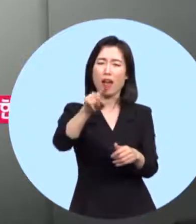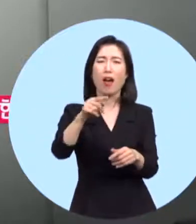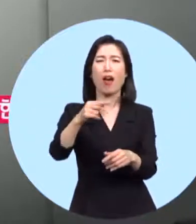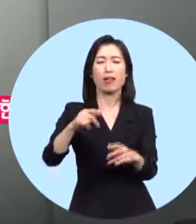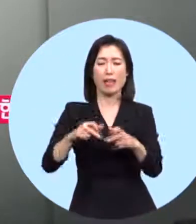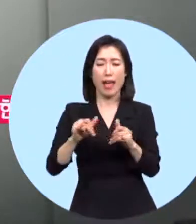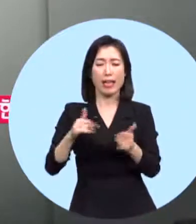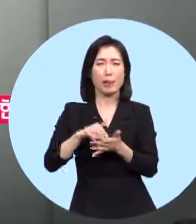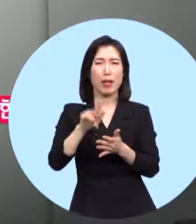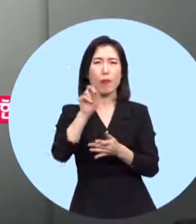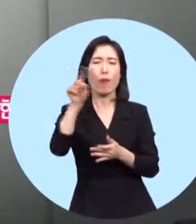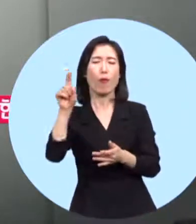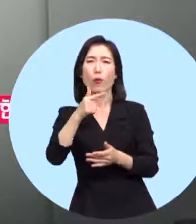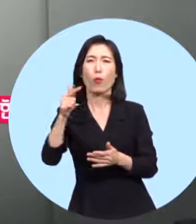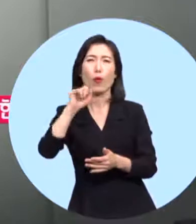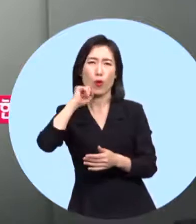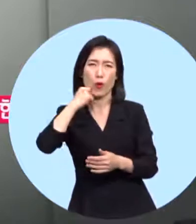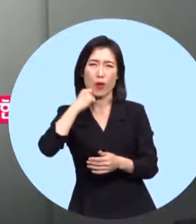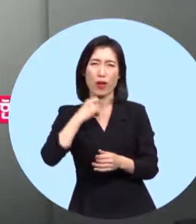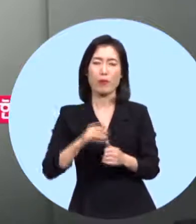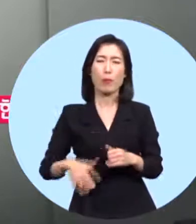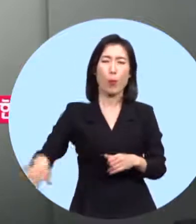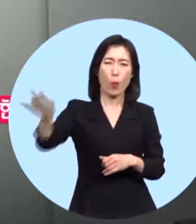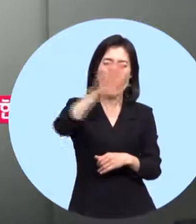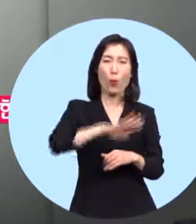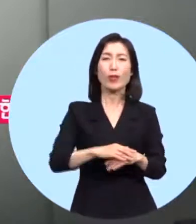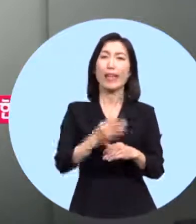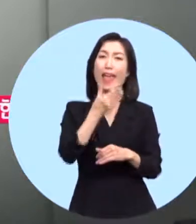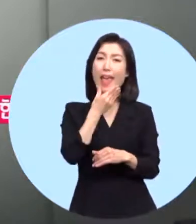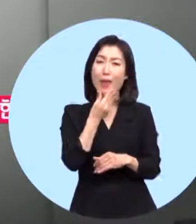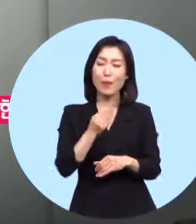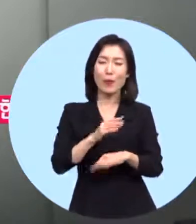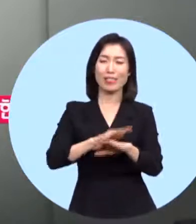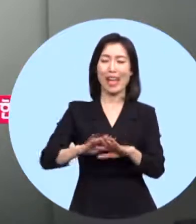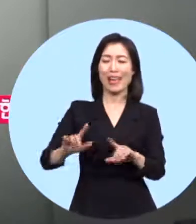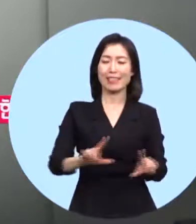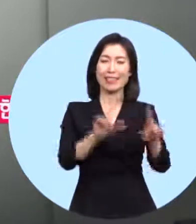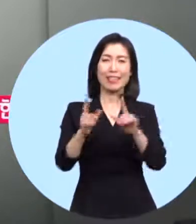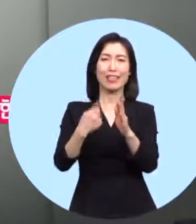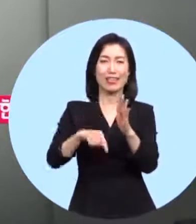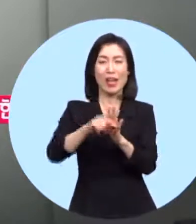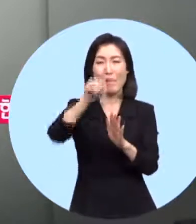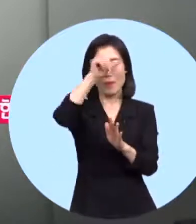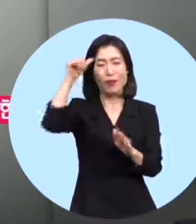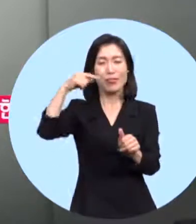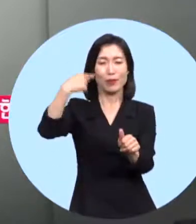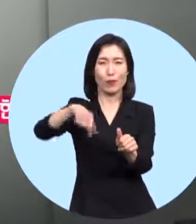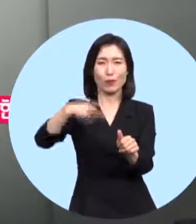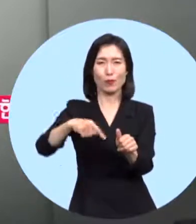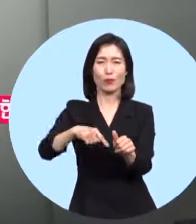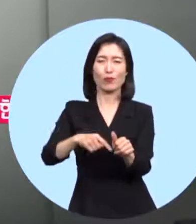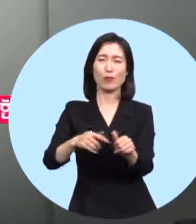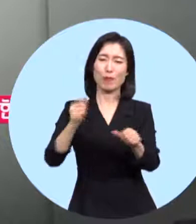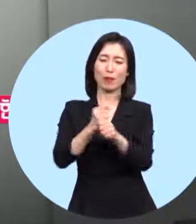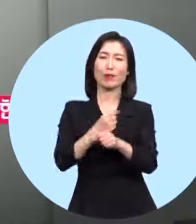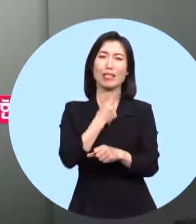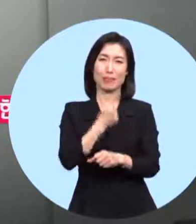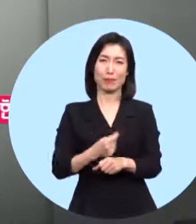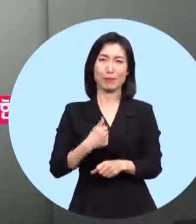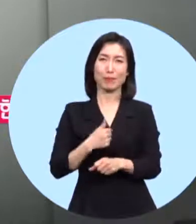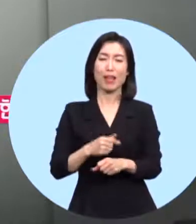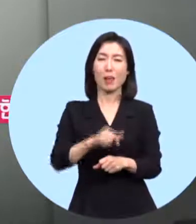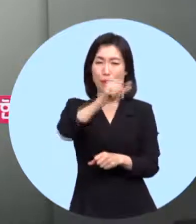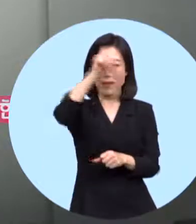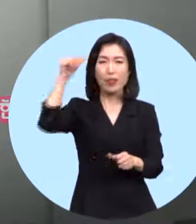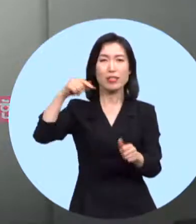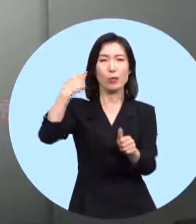이 모든 분들과 함께 배우고 행복하게 살아갈 수 있는 평생 교육의 시대를 만들고